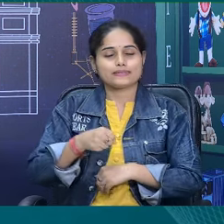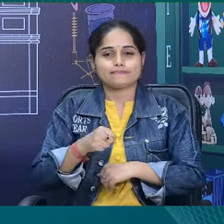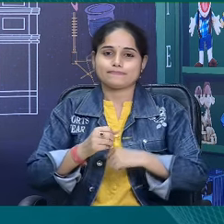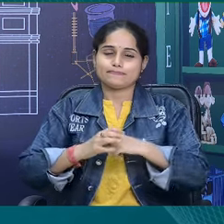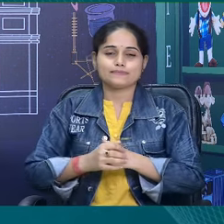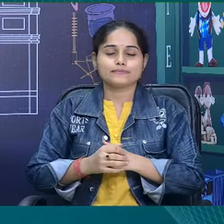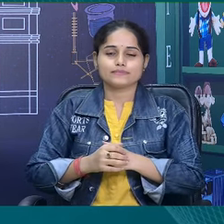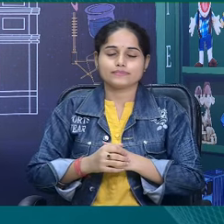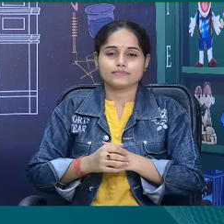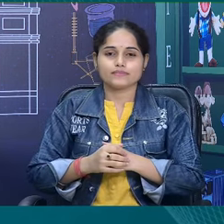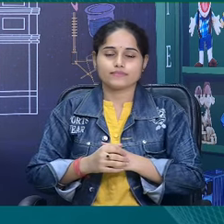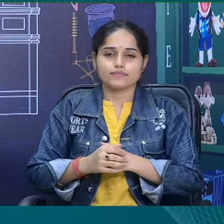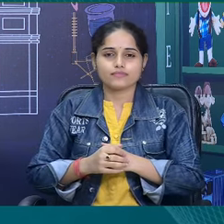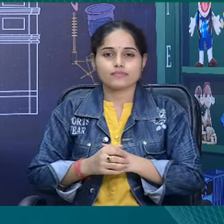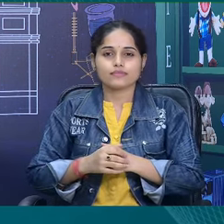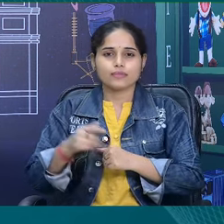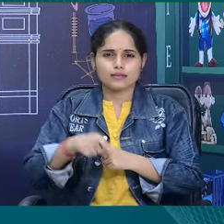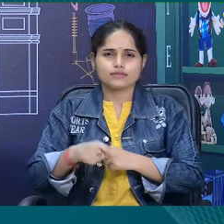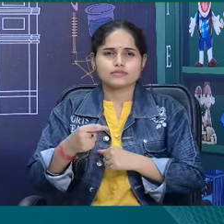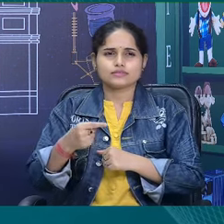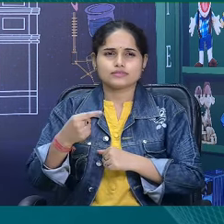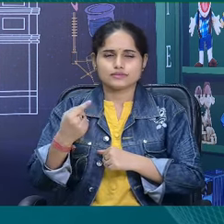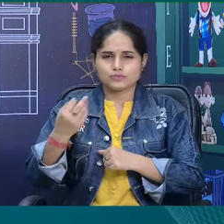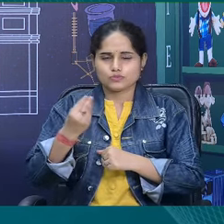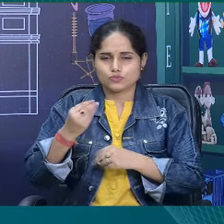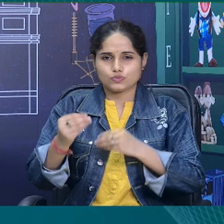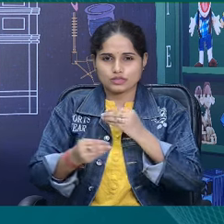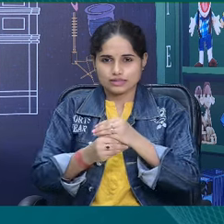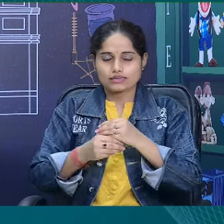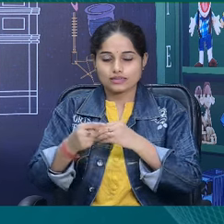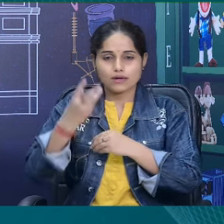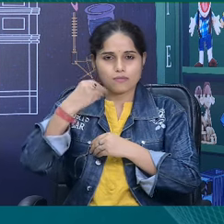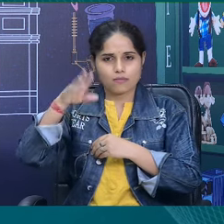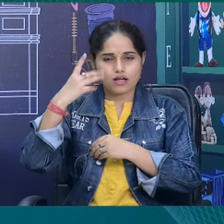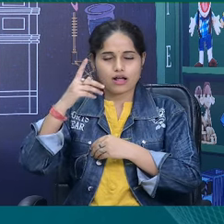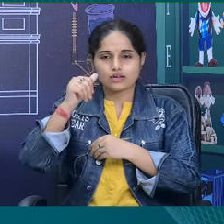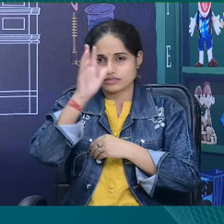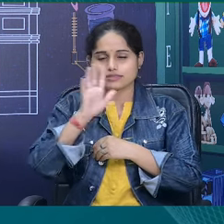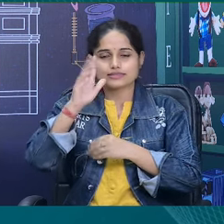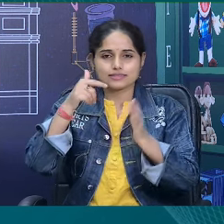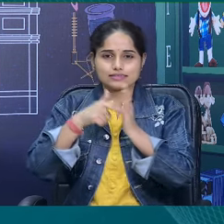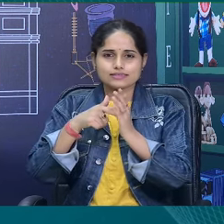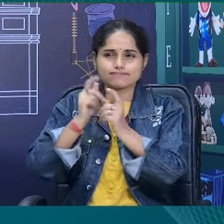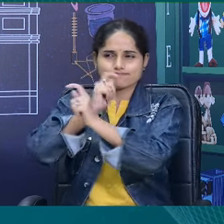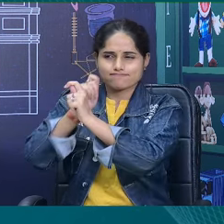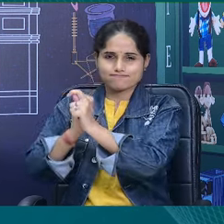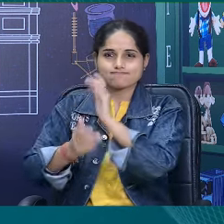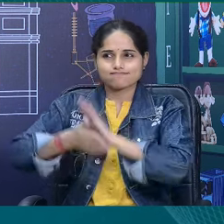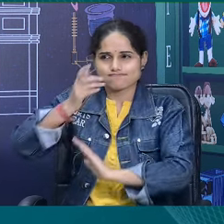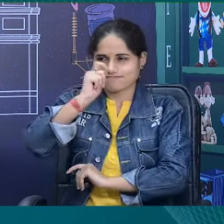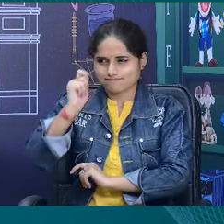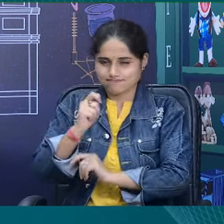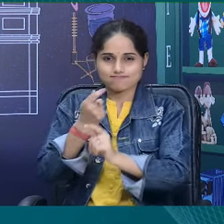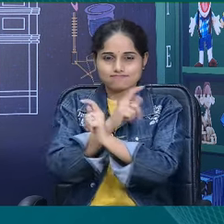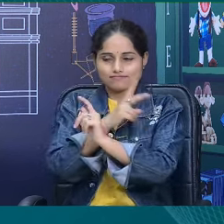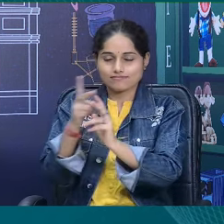सर तो आपका सेशन में कुछ और कहना है आपको भारतीय कला के बारे में आधुनिक भारतीय कला के बारे में हमारे बच्चों से बस सर यही कहना चाहूंगी कि जो